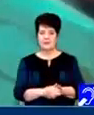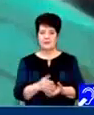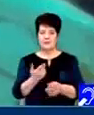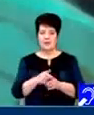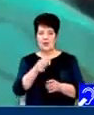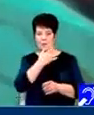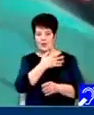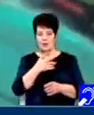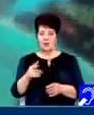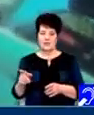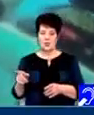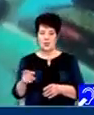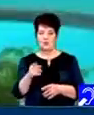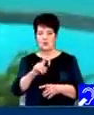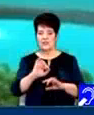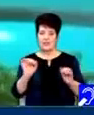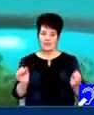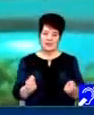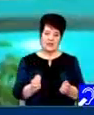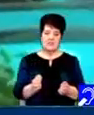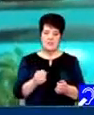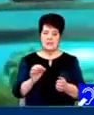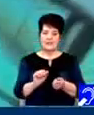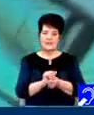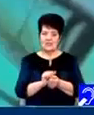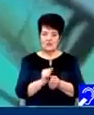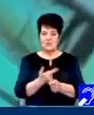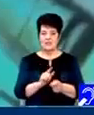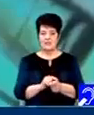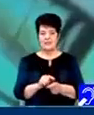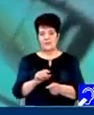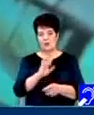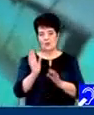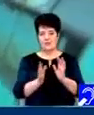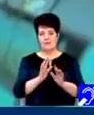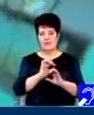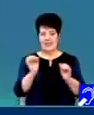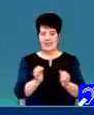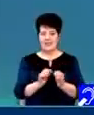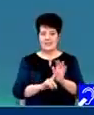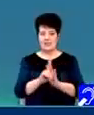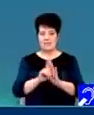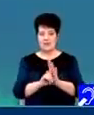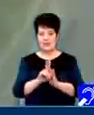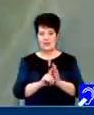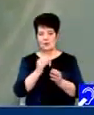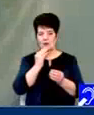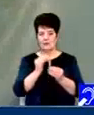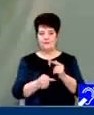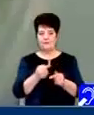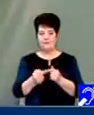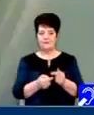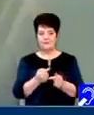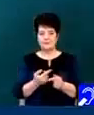sau perioade lungi de secetă ori temperaturi de îngheț. Insectele sau agenții nocivi nu ajung acolo. Temperatura interioară e aproape constantă, la